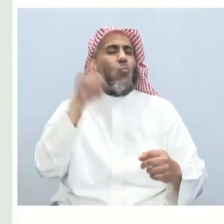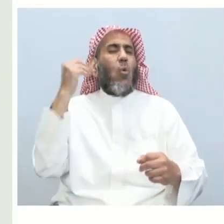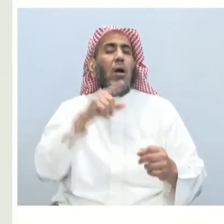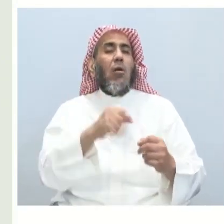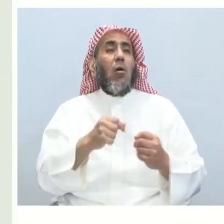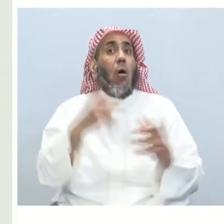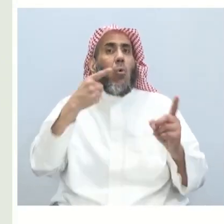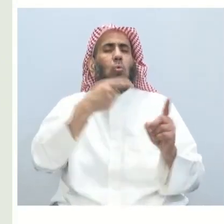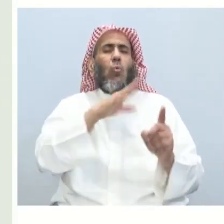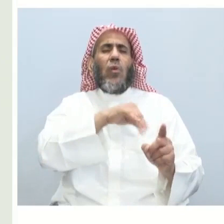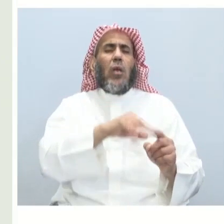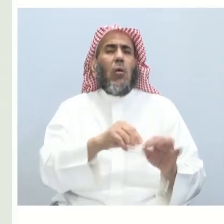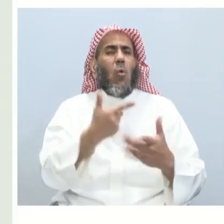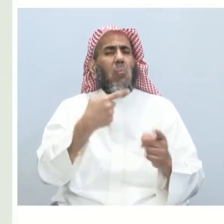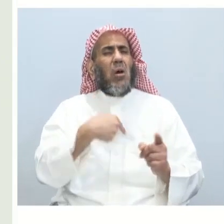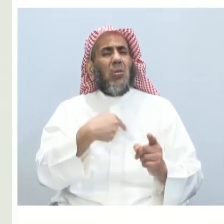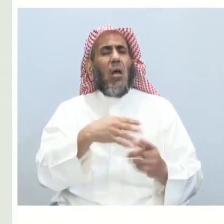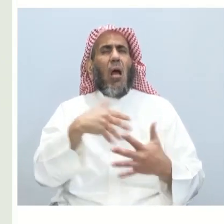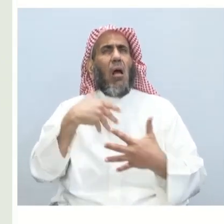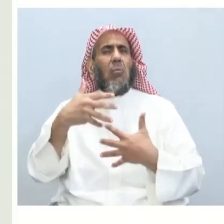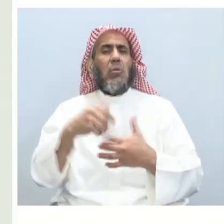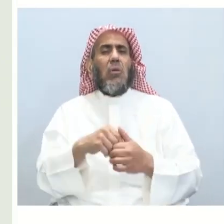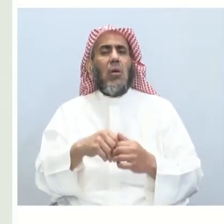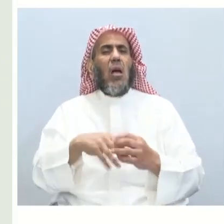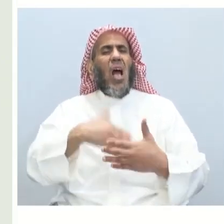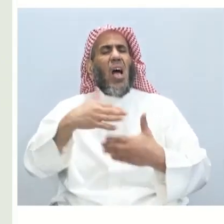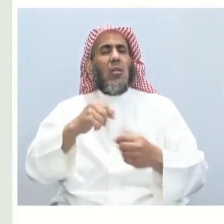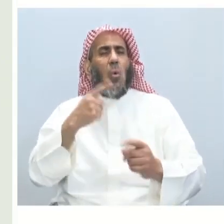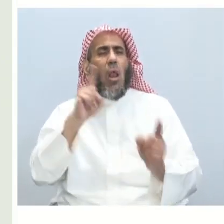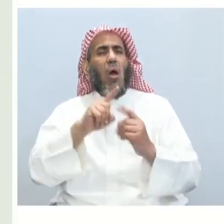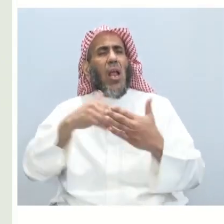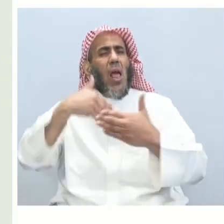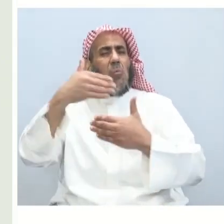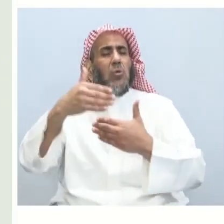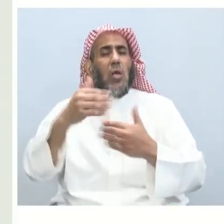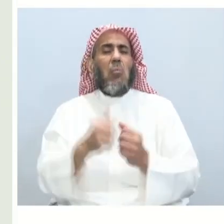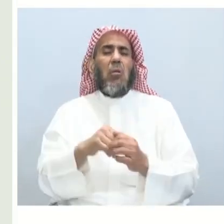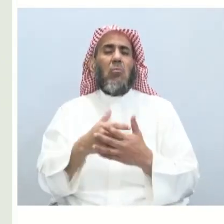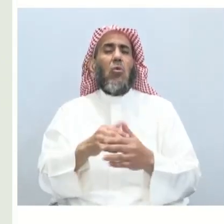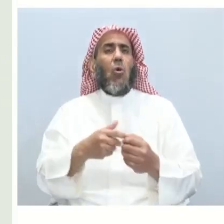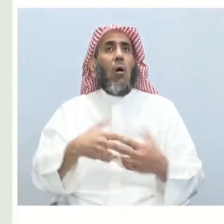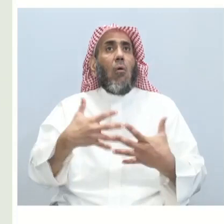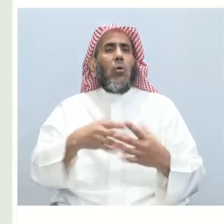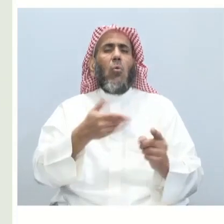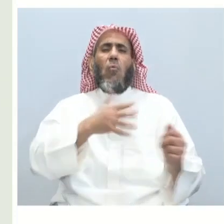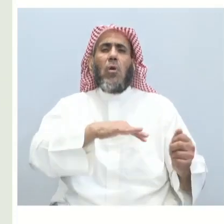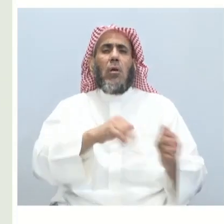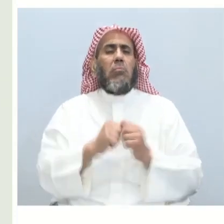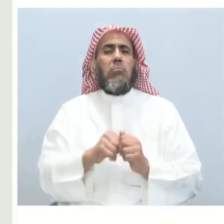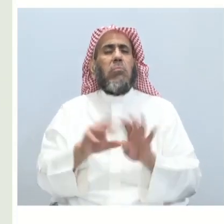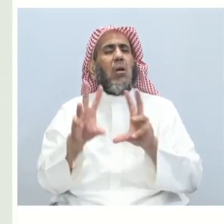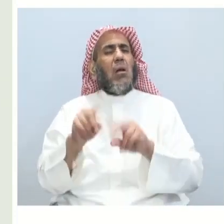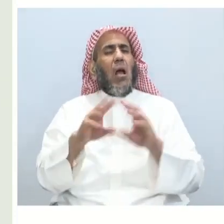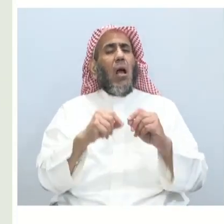فجعت فيك وما قد كنت احسبني اطوي اللقاء الى مستقبل نزحا فجعت فيك